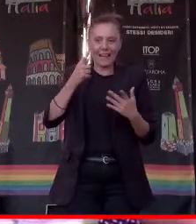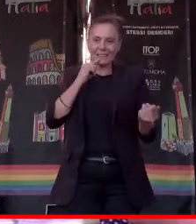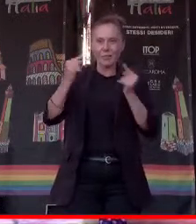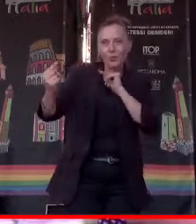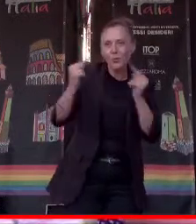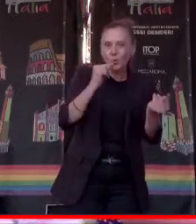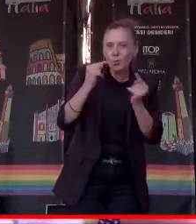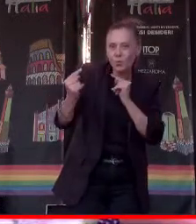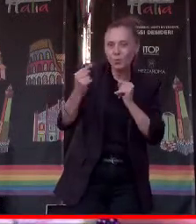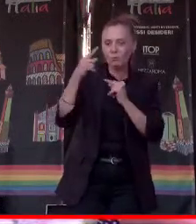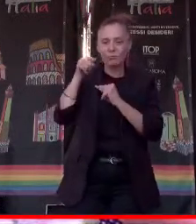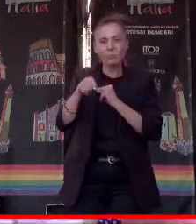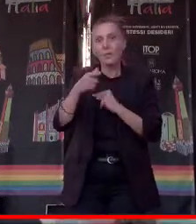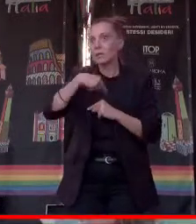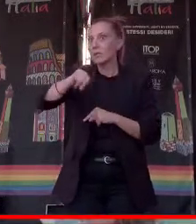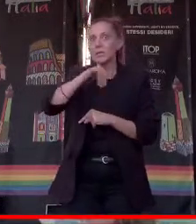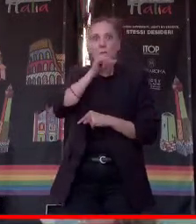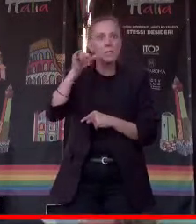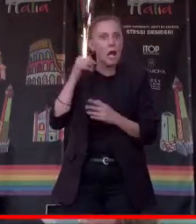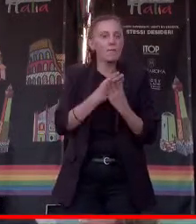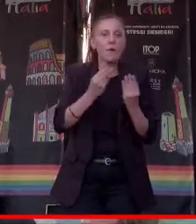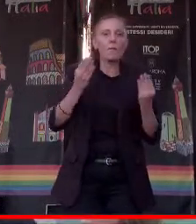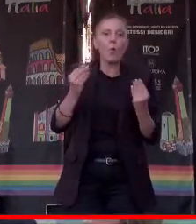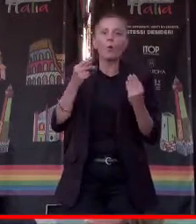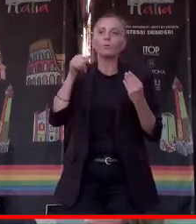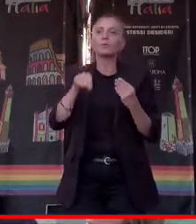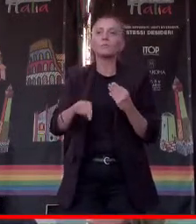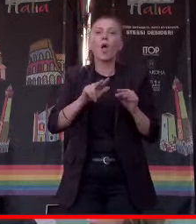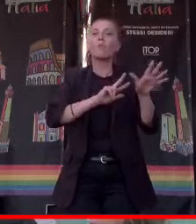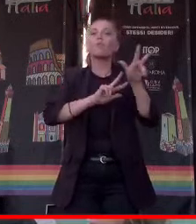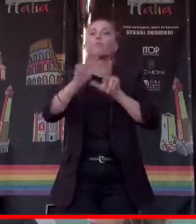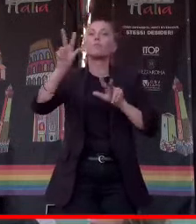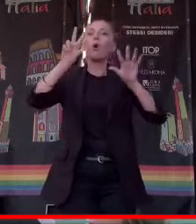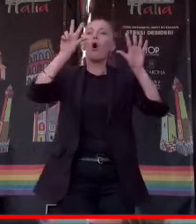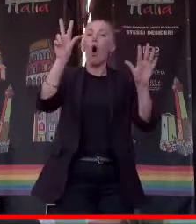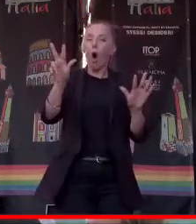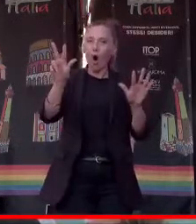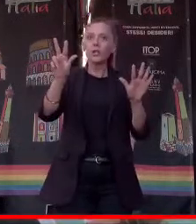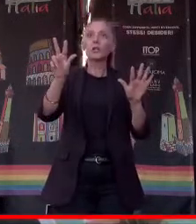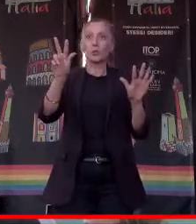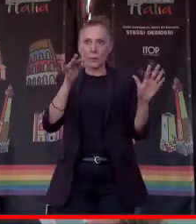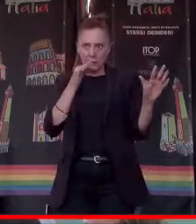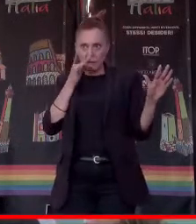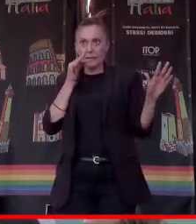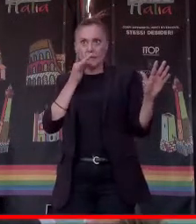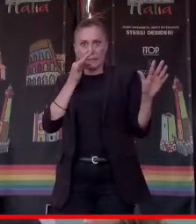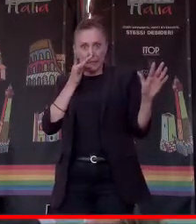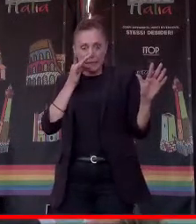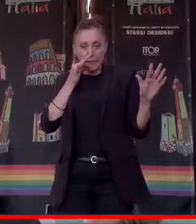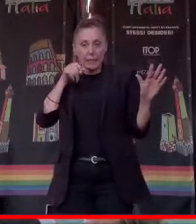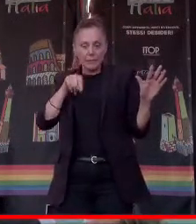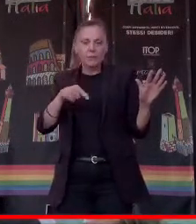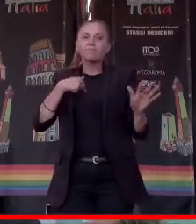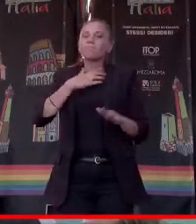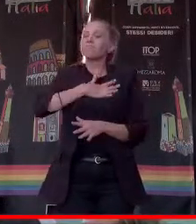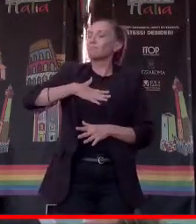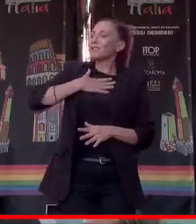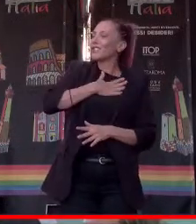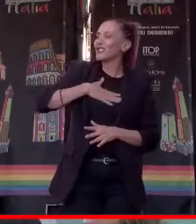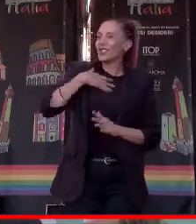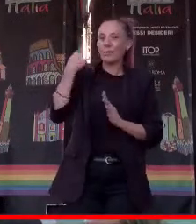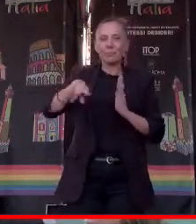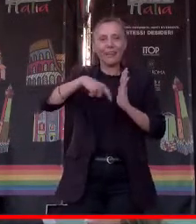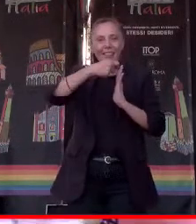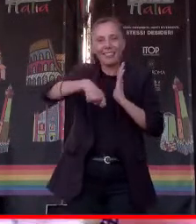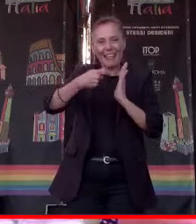invece urgentemente bisogno. Lo facciamo di nuovo qua in Ottavo Municipio, è stato quindi in qualche modo... Mi fa piacere che questa